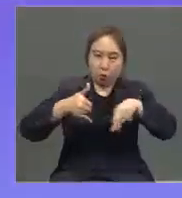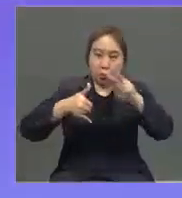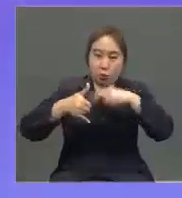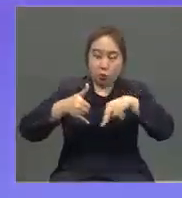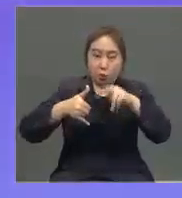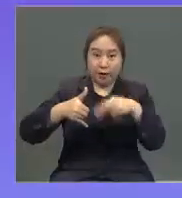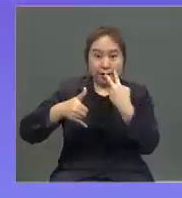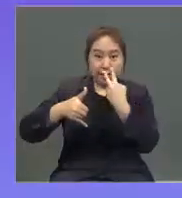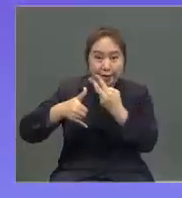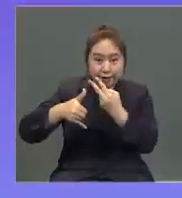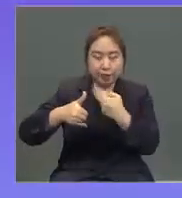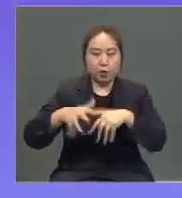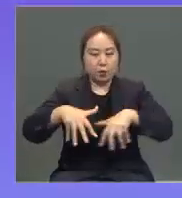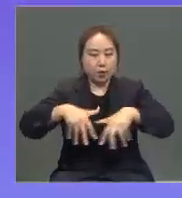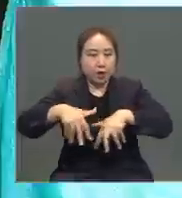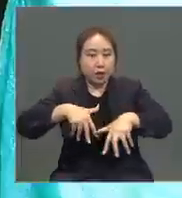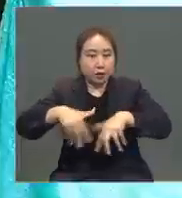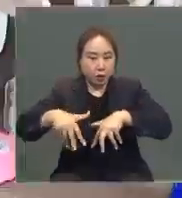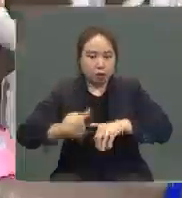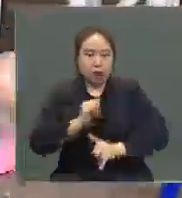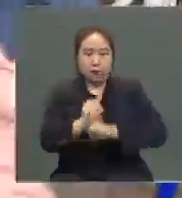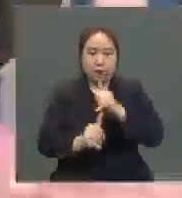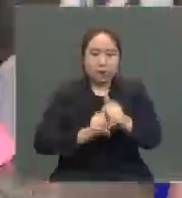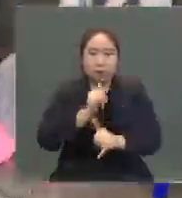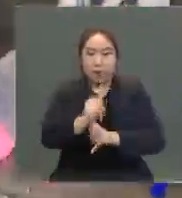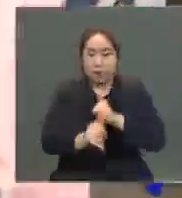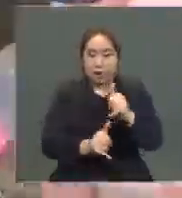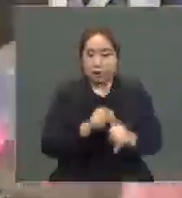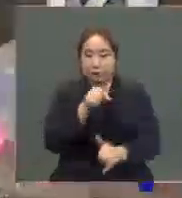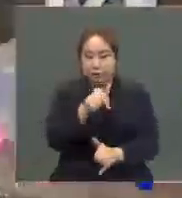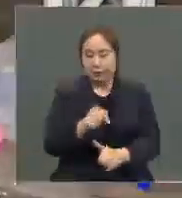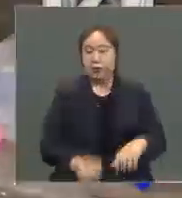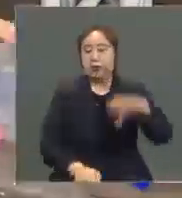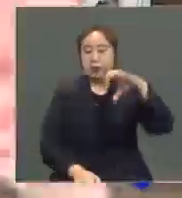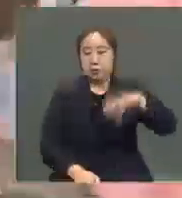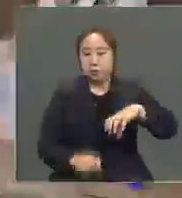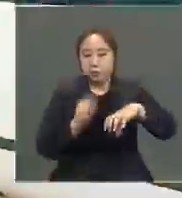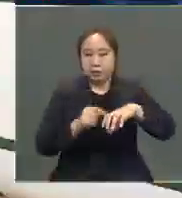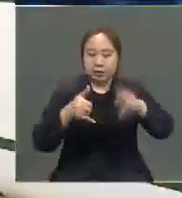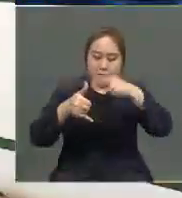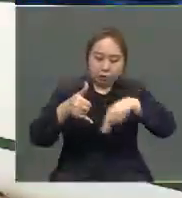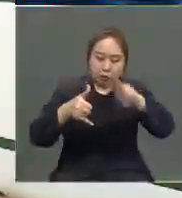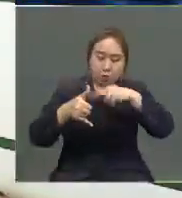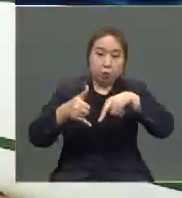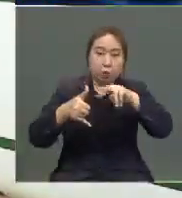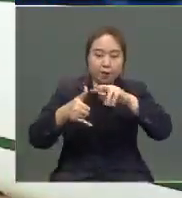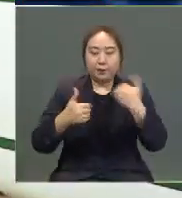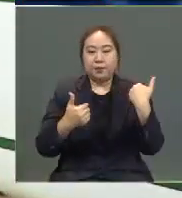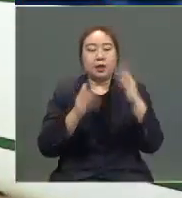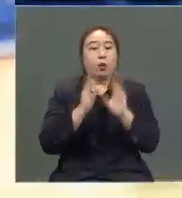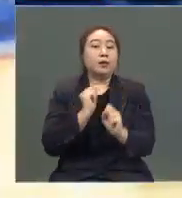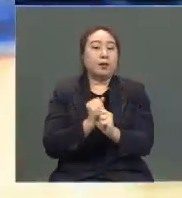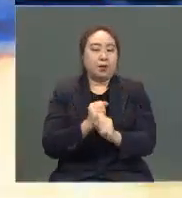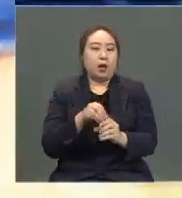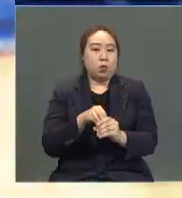แบบที่เห็นนี่แหละค่ะดูประชาชนที่เดินทางผ่านเข้าออกนะคะเป็นจุดคัดกรองเพื่อความปลอดภัยซึ่งก็มีเจ้าหน้า